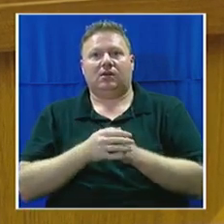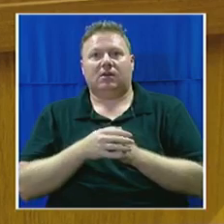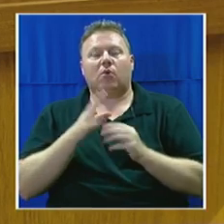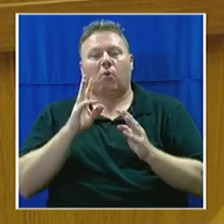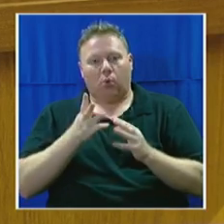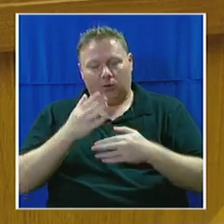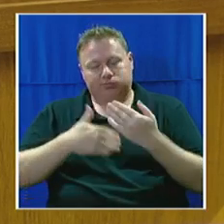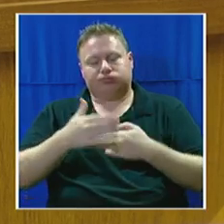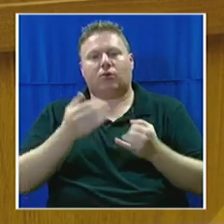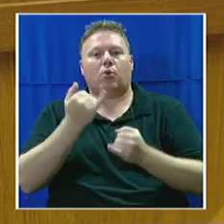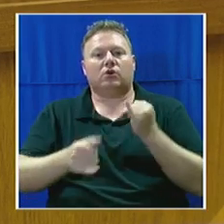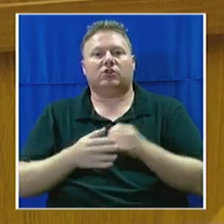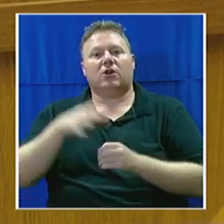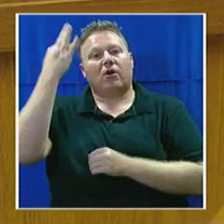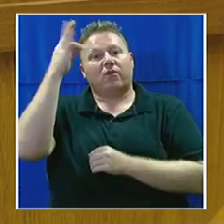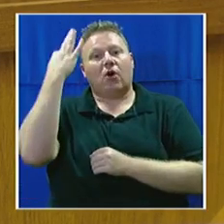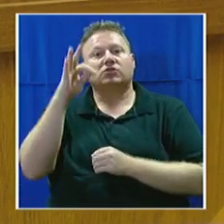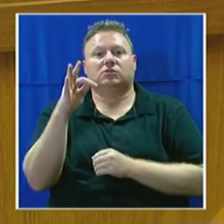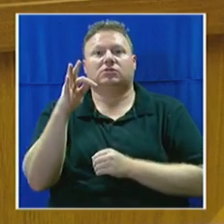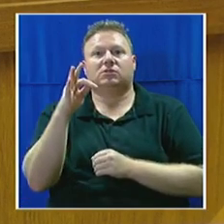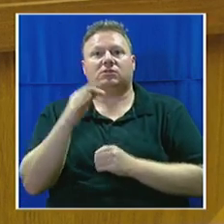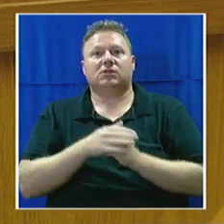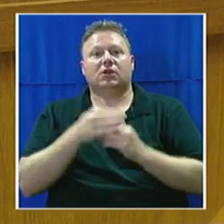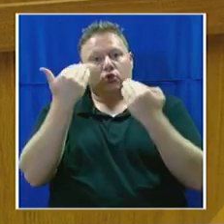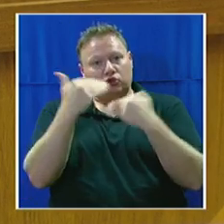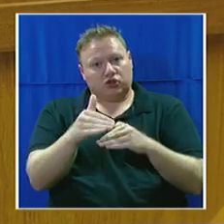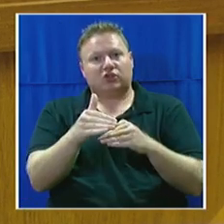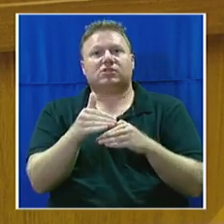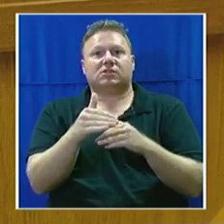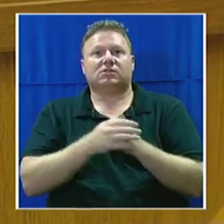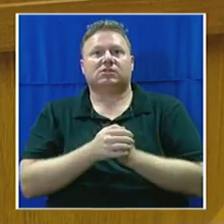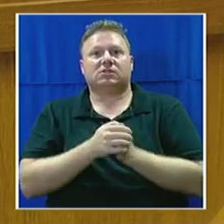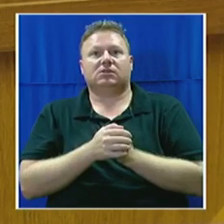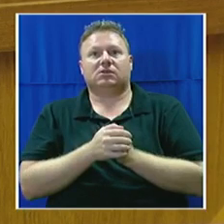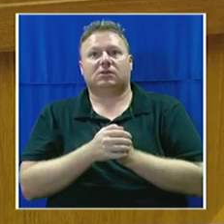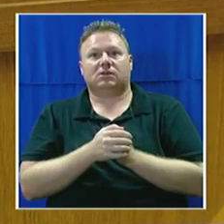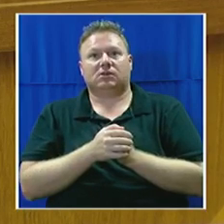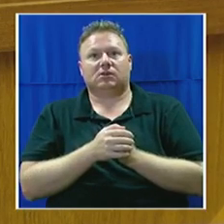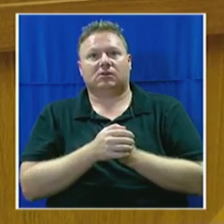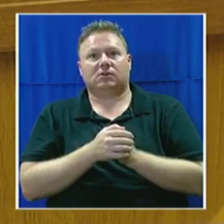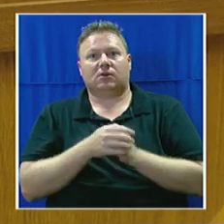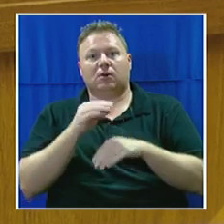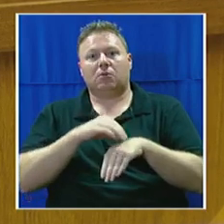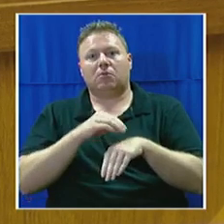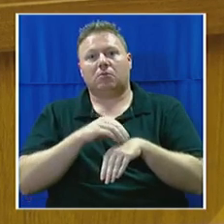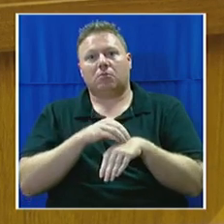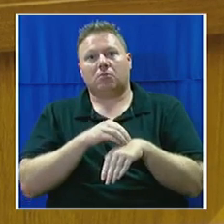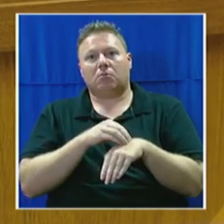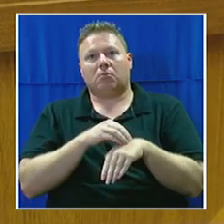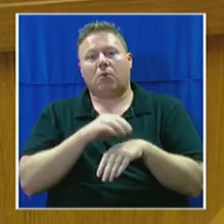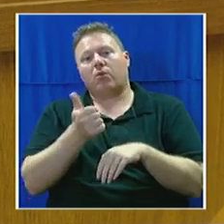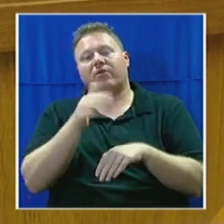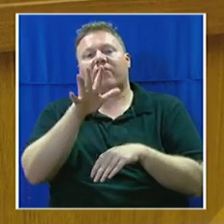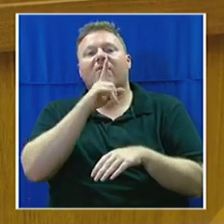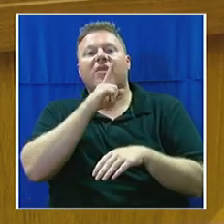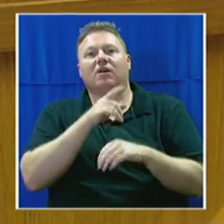die samekomste van mense waar dit die 5000 merk oorskry. Die eerste voorvalle is reeds in Qatar, Ierland, Ecuador, Luxemburg